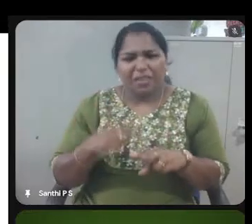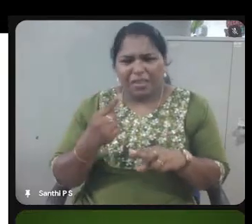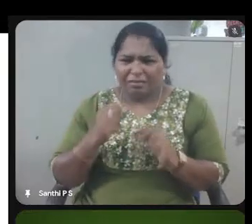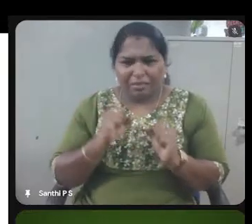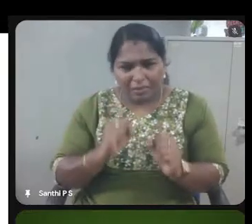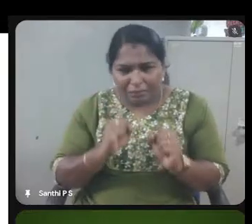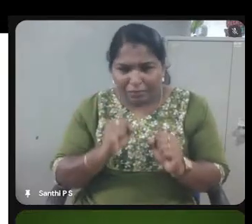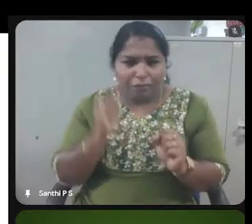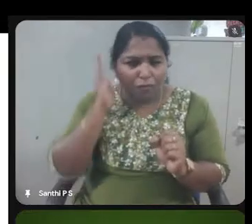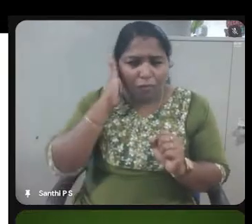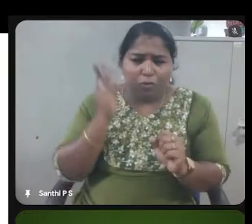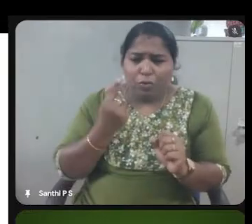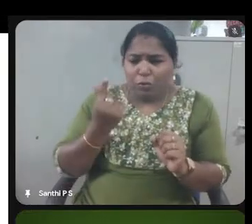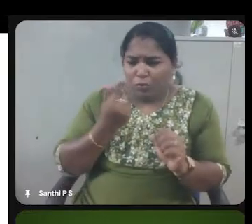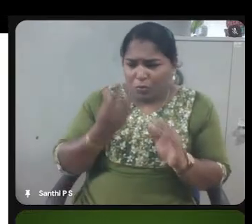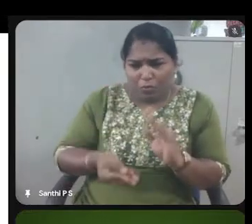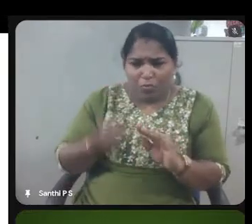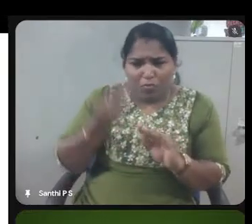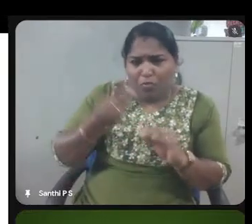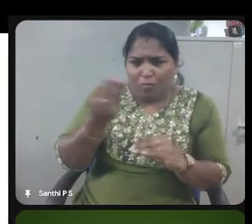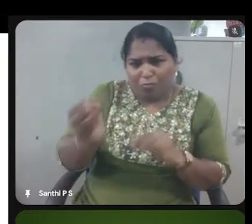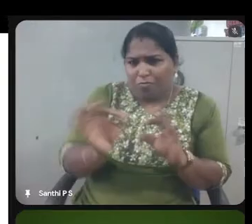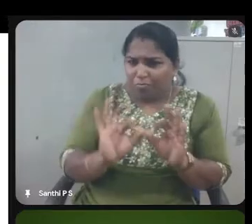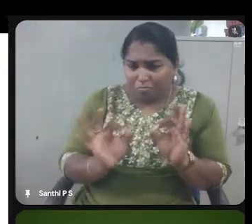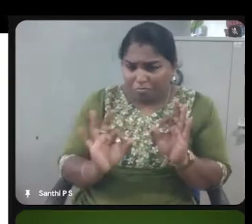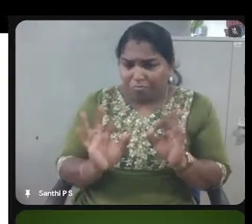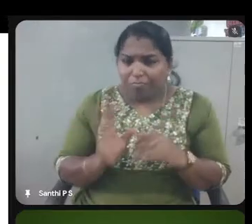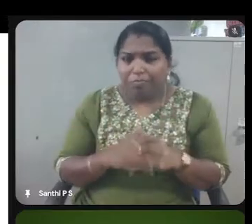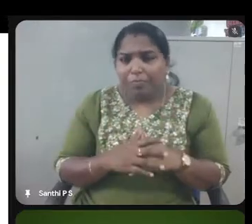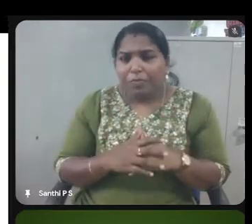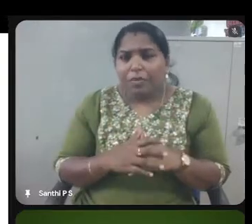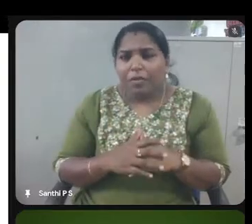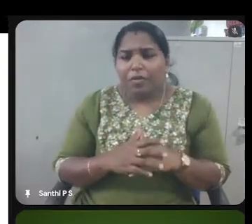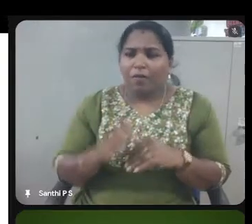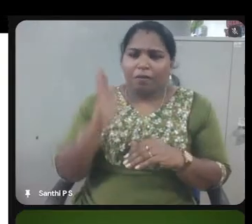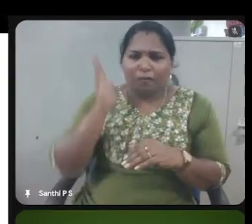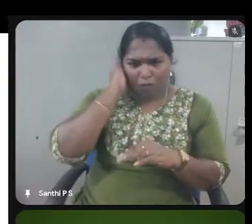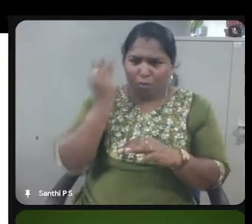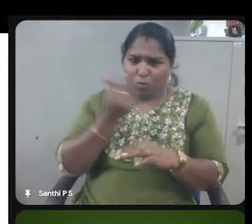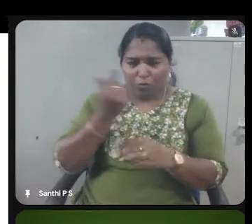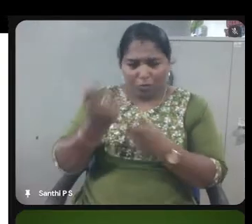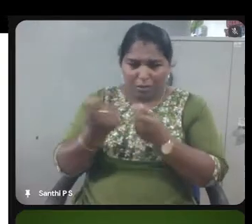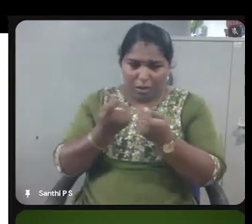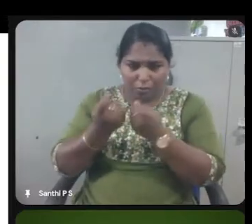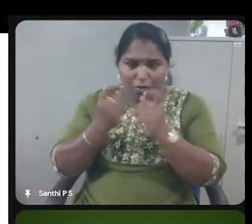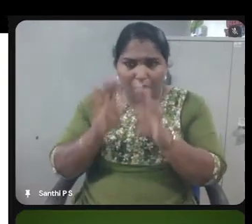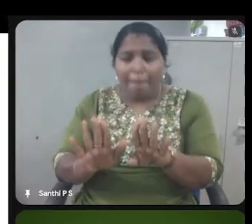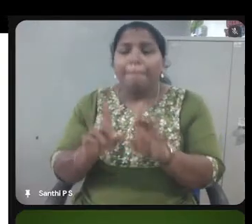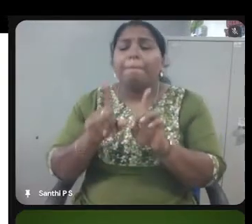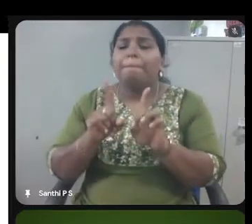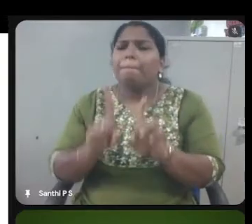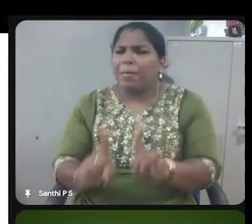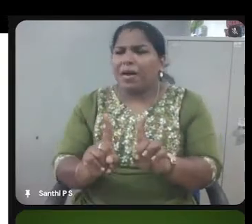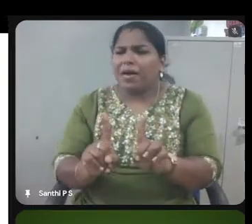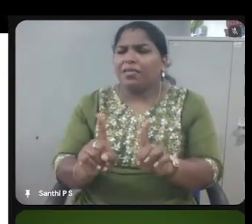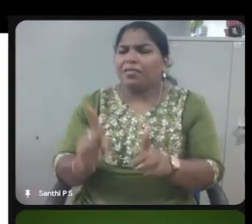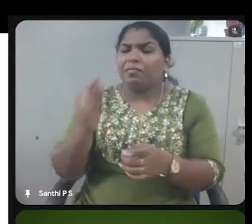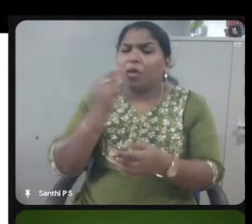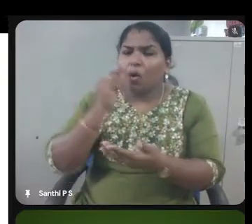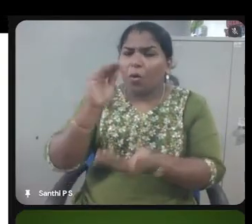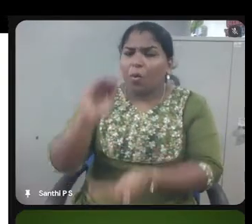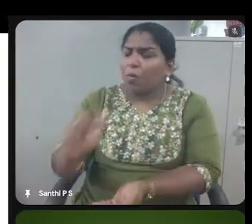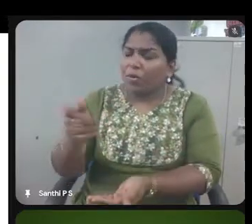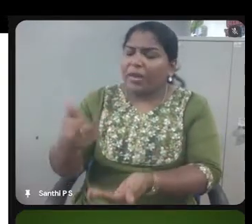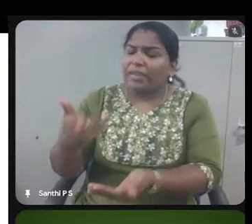ഫോണൊന്നും അങ്ങനെ കൊടുക്കാനുള്ള ഒരു മീൻസ് ഇല്ല ഇപ്പം. അപ്പൊ അതുകൊണ്ട് ഫോൺ കൺട്രോൾഡ് ആണ്. പക്ഷെ ആ കുട്ടിക്ക് ഇപ്പൊ ഒന്നിനോടൊരു ഇൻട്രസ്റ്റ് ഇല്ല. ലൈക്ക്